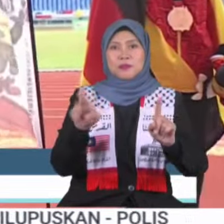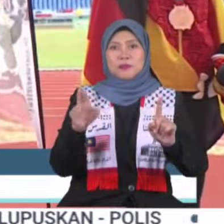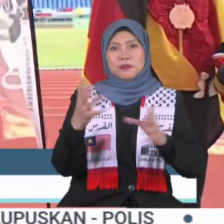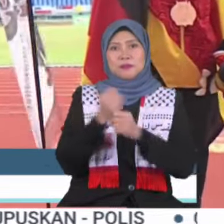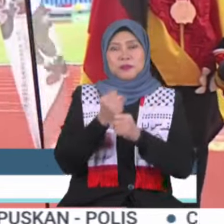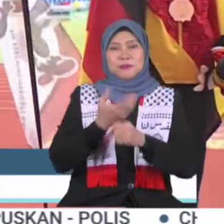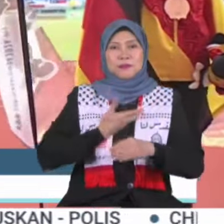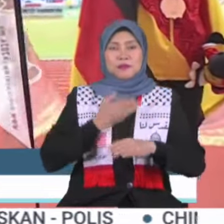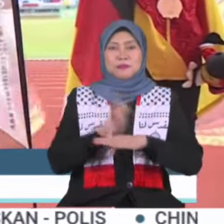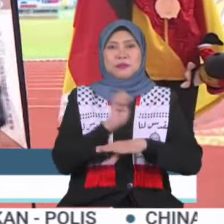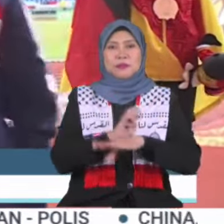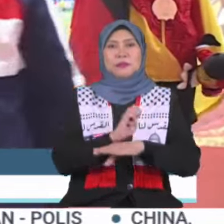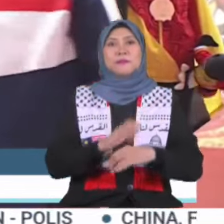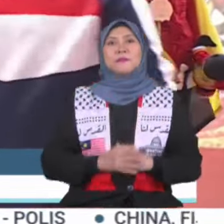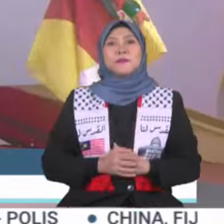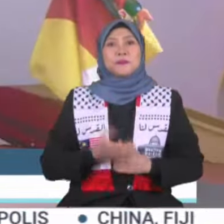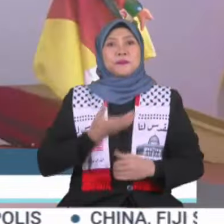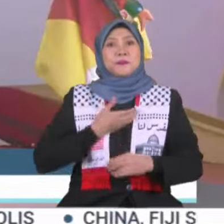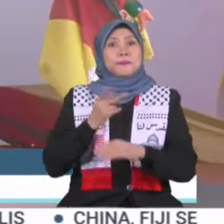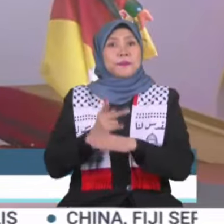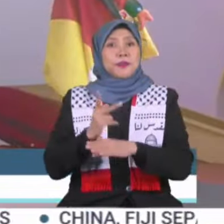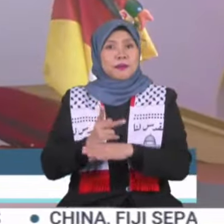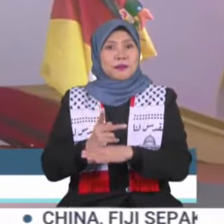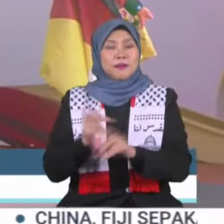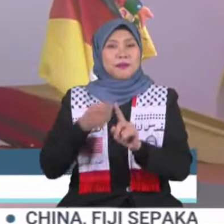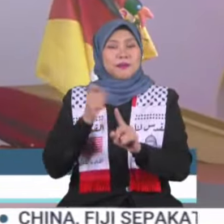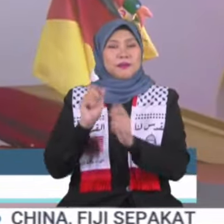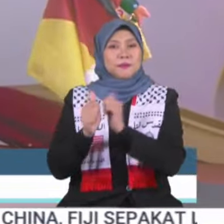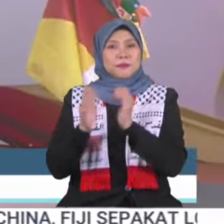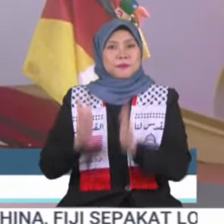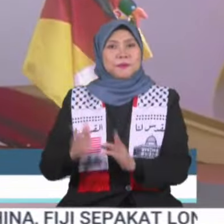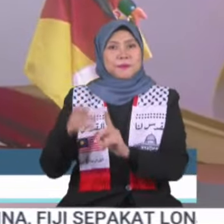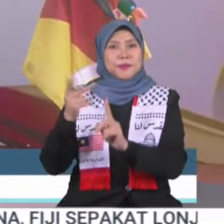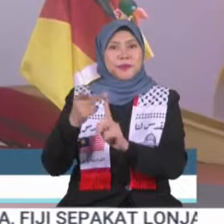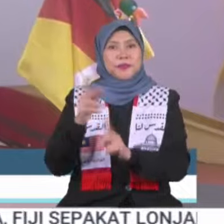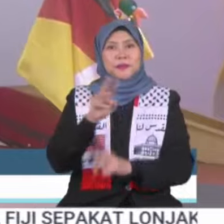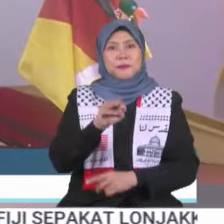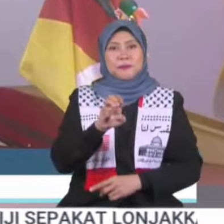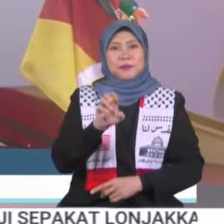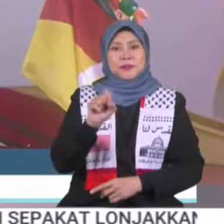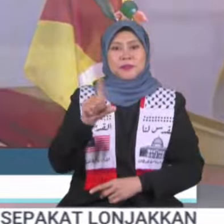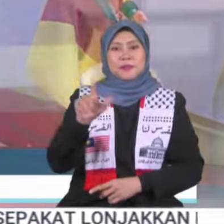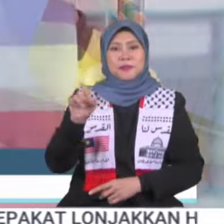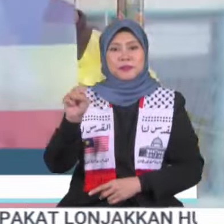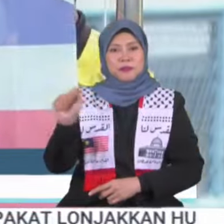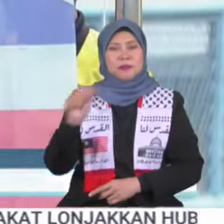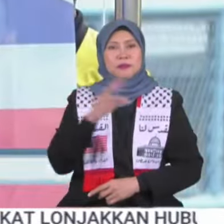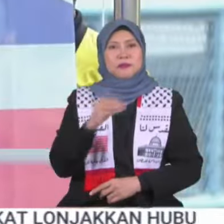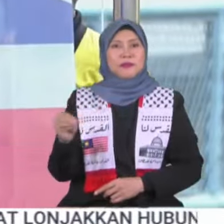untuk meraih pingat emas. Sementara pingat perak menjadi milik atlet Pulau Pinang Melissa Enzuan Chong,